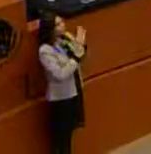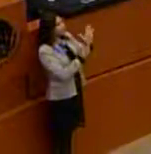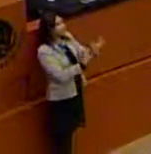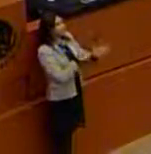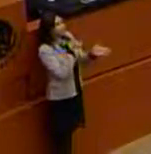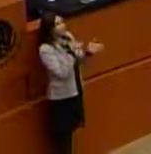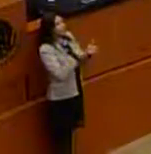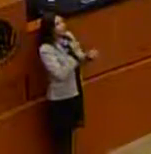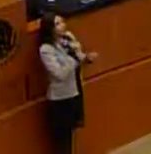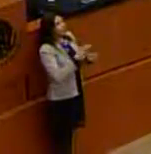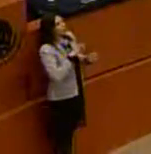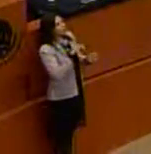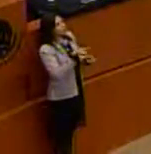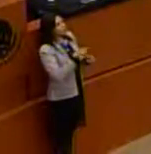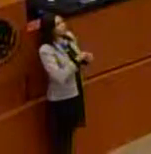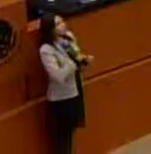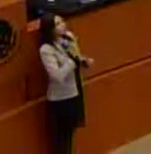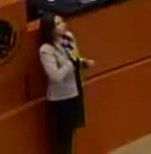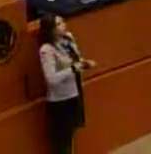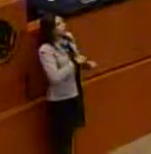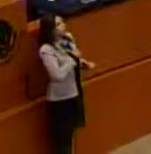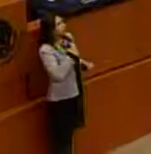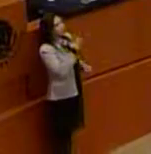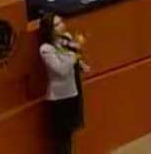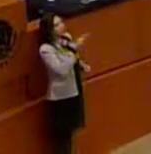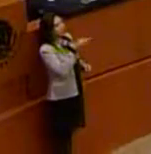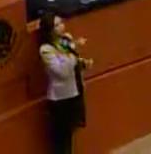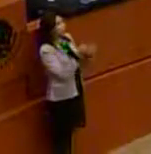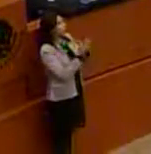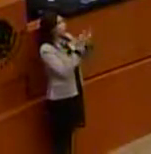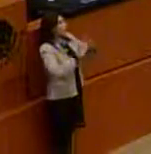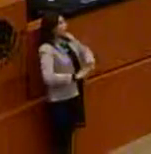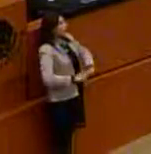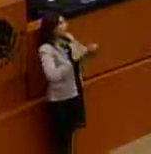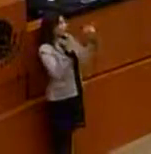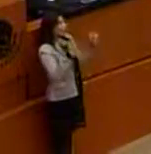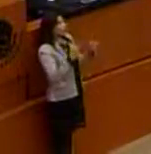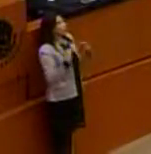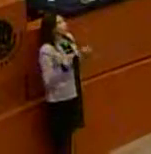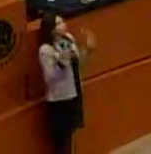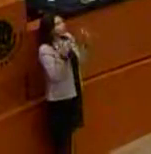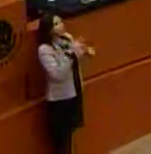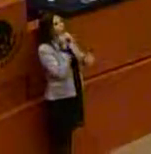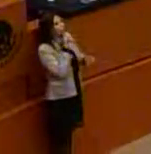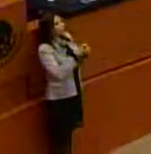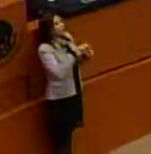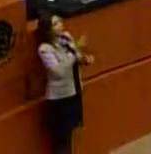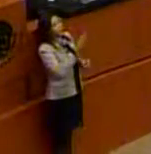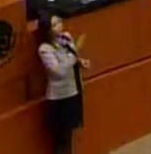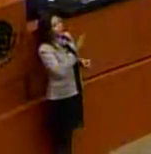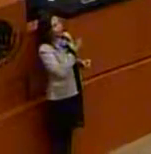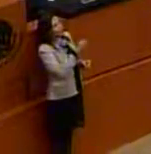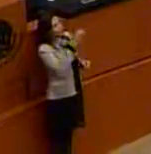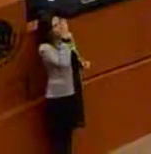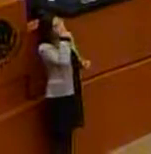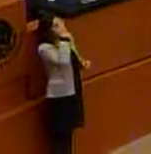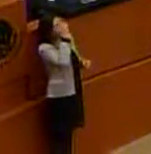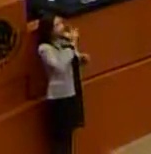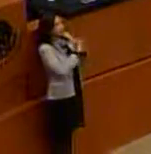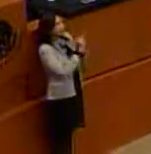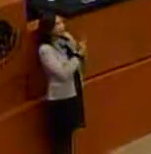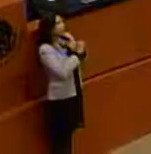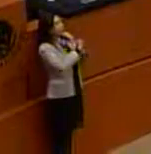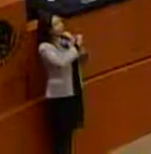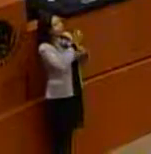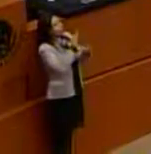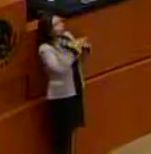et sera l'objet d'un nouveau record Guinness. Ce sera une nouvelle fois l'occasion de faire connaître le RBI hors de nos frontières. Enfin, quel que soit le